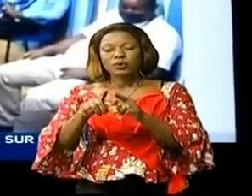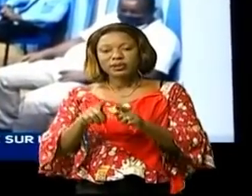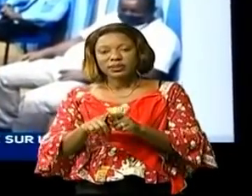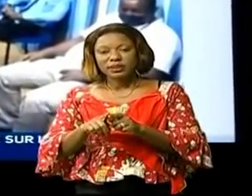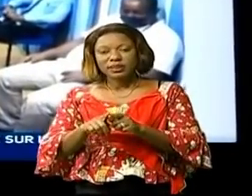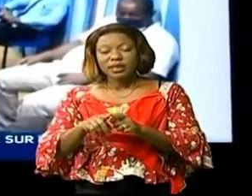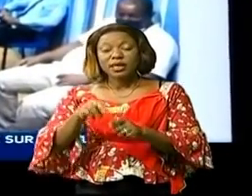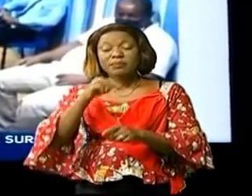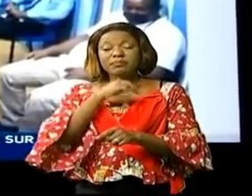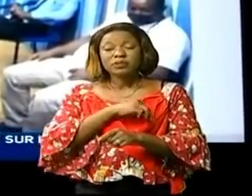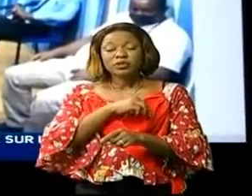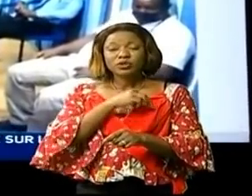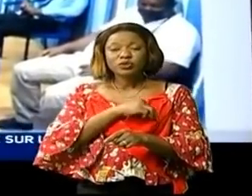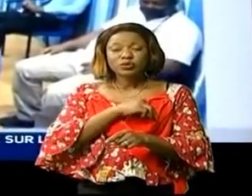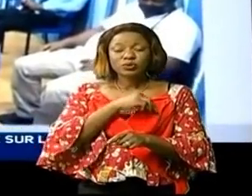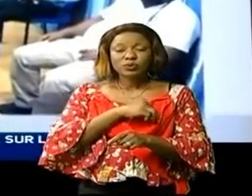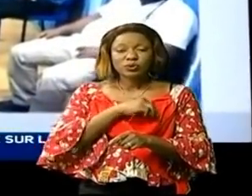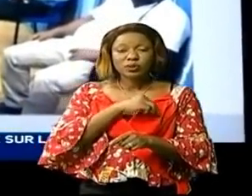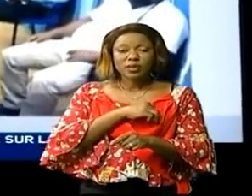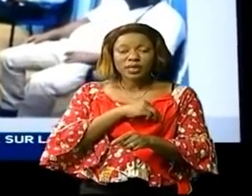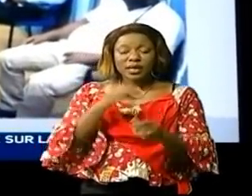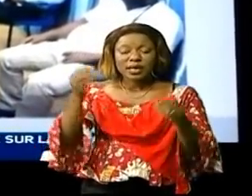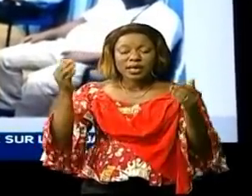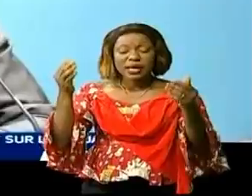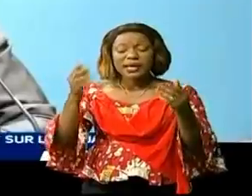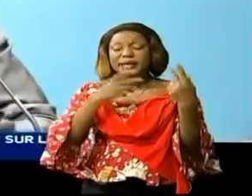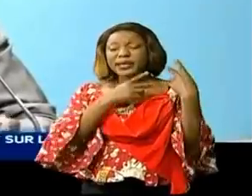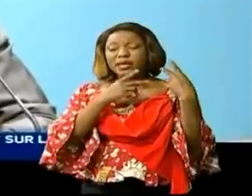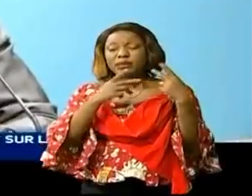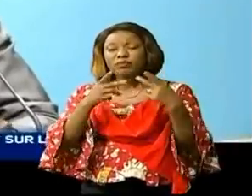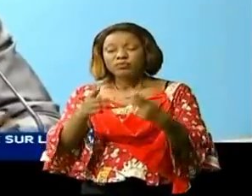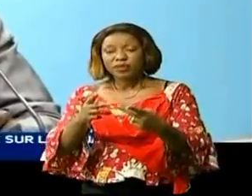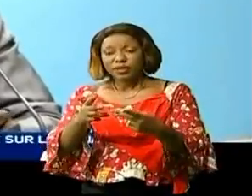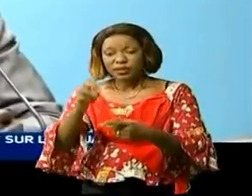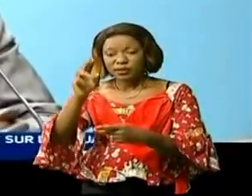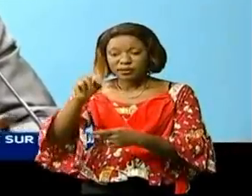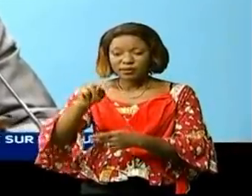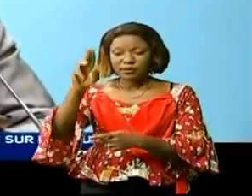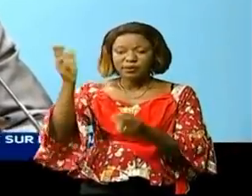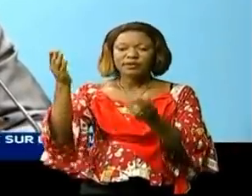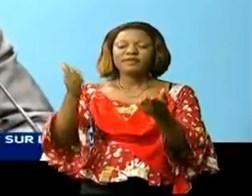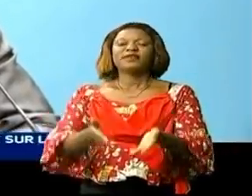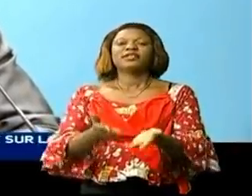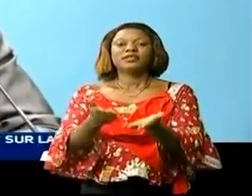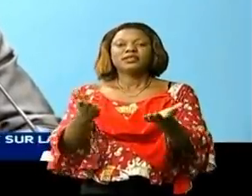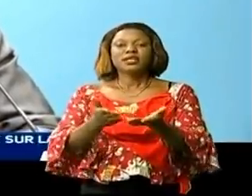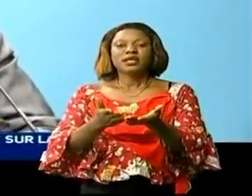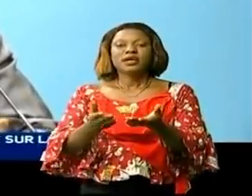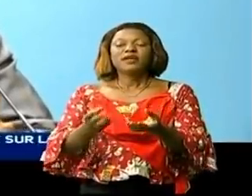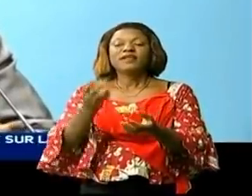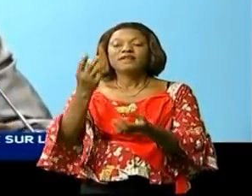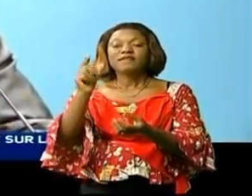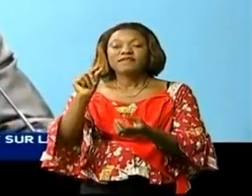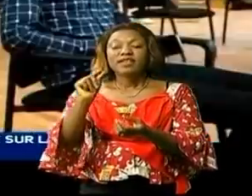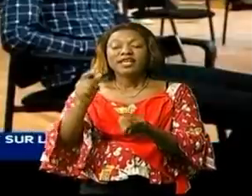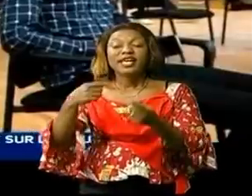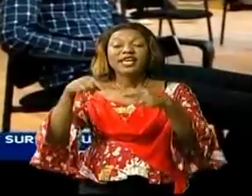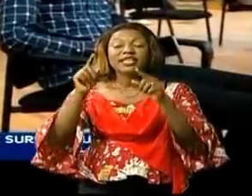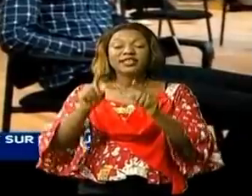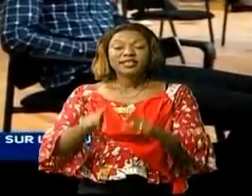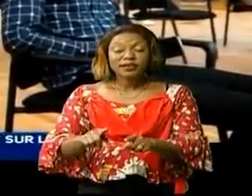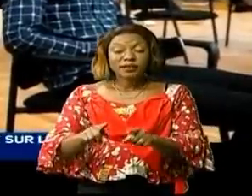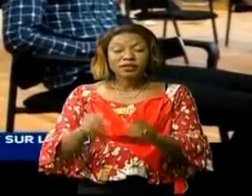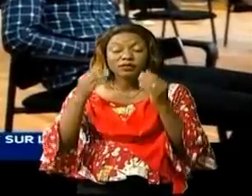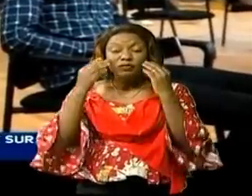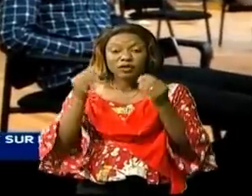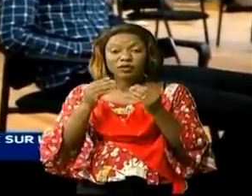mission onusienne 20 ans après sa présence en RDC. Fort des actions phares menées par la MONUSCO dans notre pays, le porte-parole